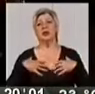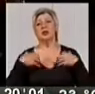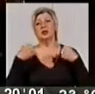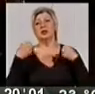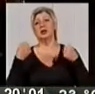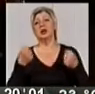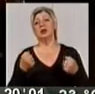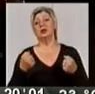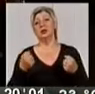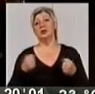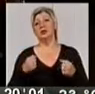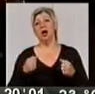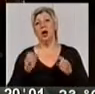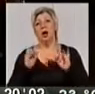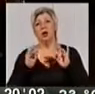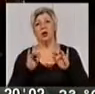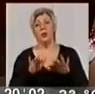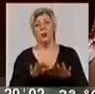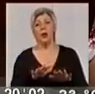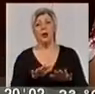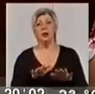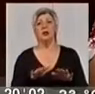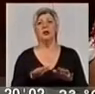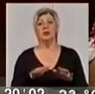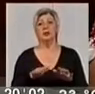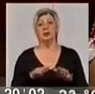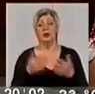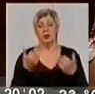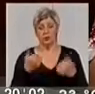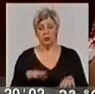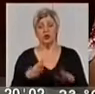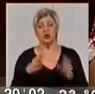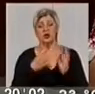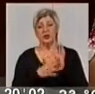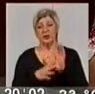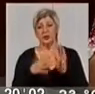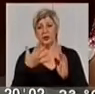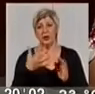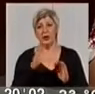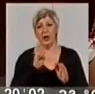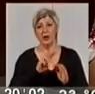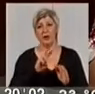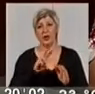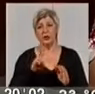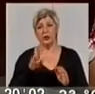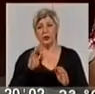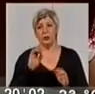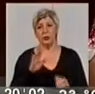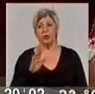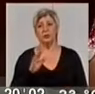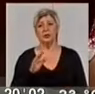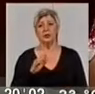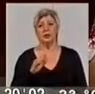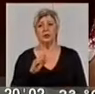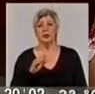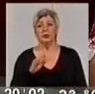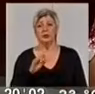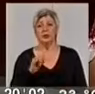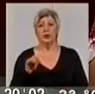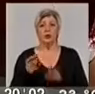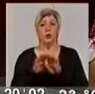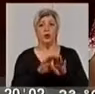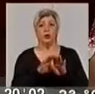ще не остаточні цифри. Оперативна цифра 75, уже 95 мільйонів. Ага. Вже на сьогодні 95, і в порівнянні